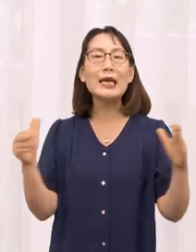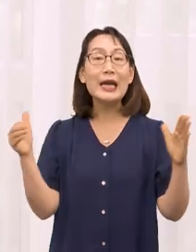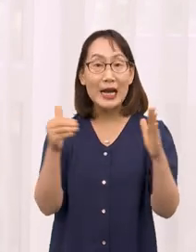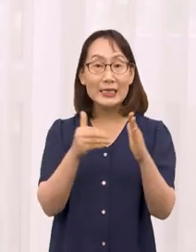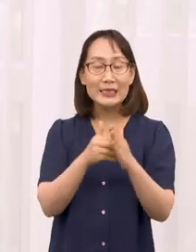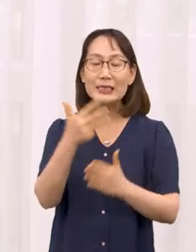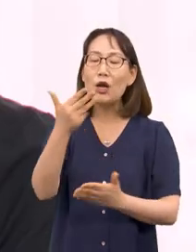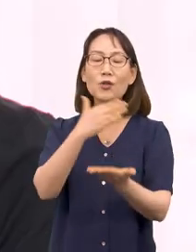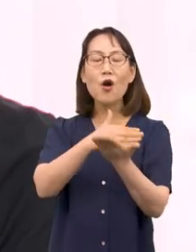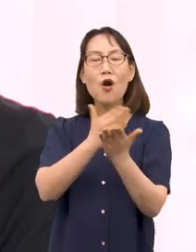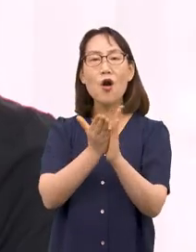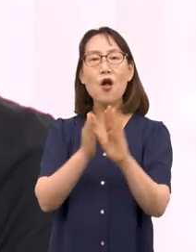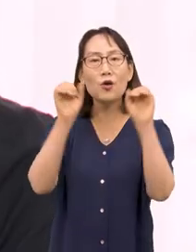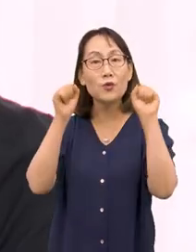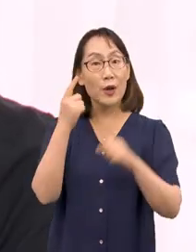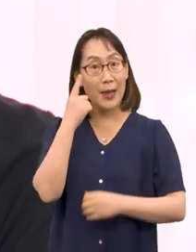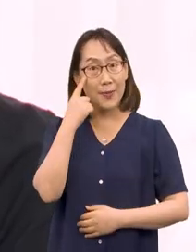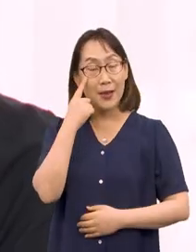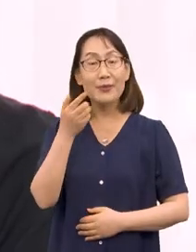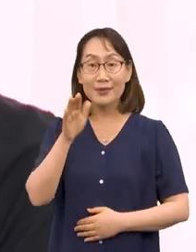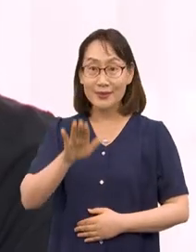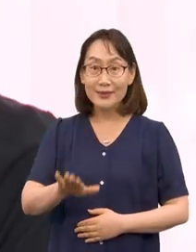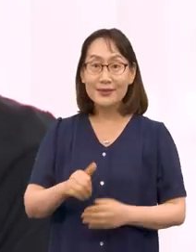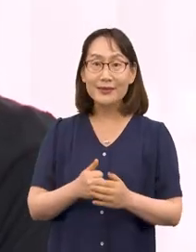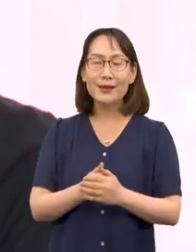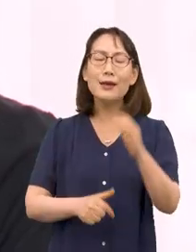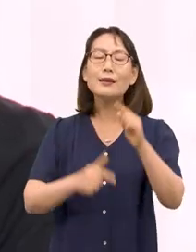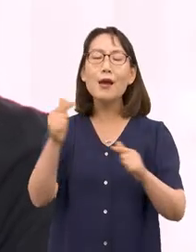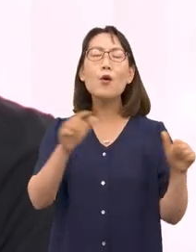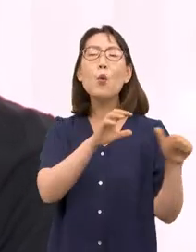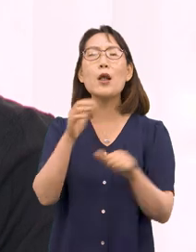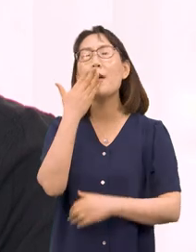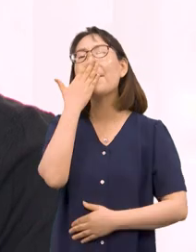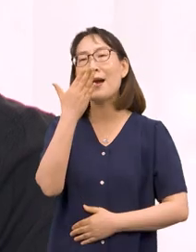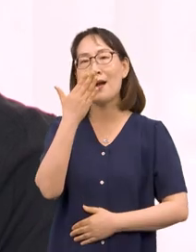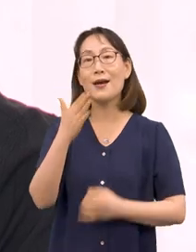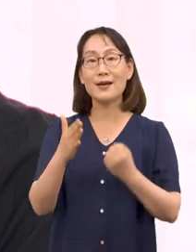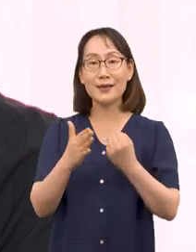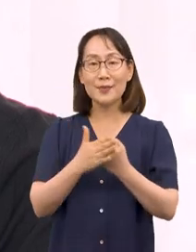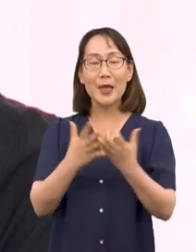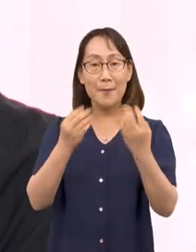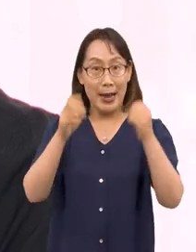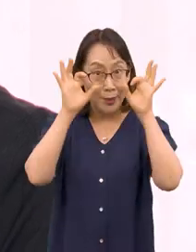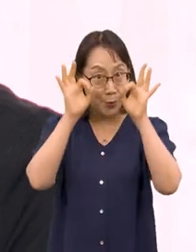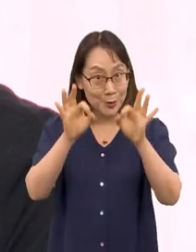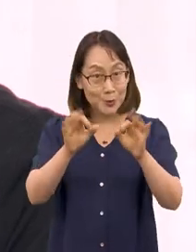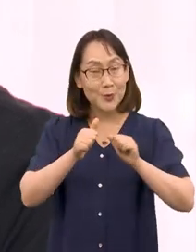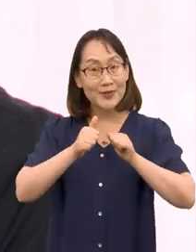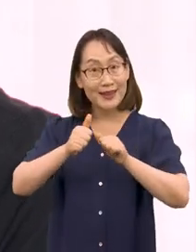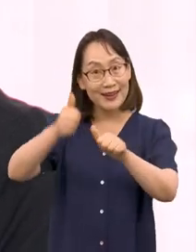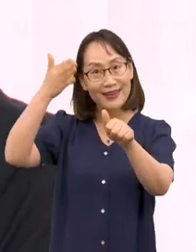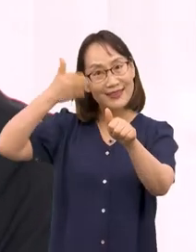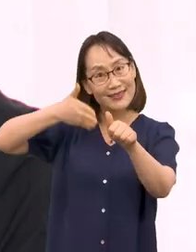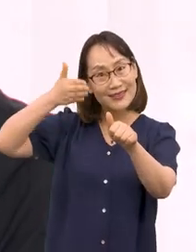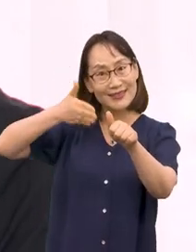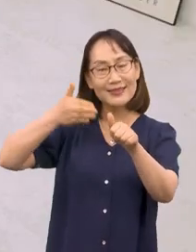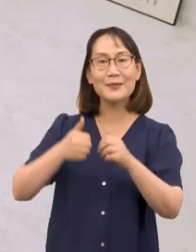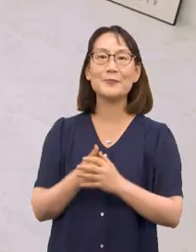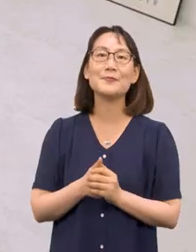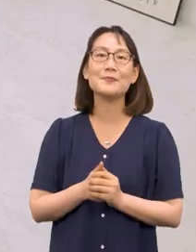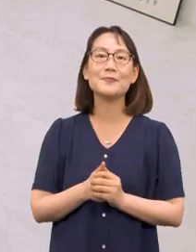8가지 운동을 해봤는데요. 다양하게 활용이 가능하니까 많이 보시고 따라해 주시기 바랍니다.